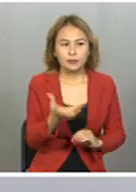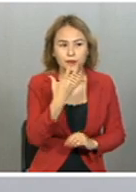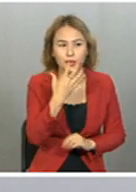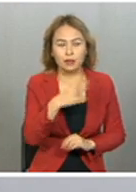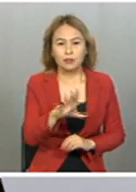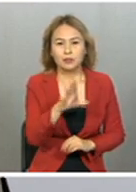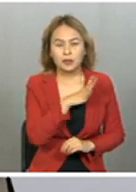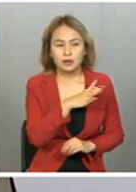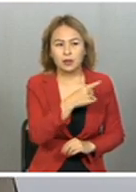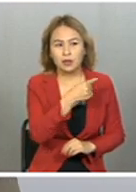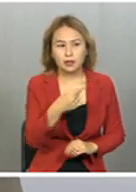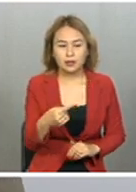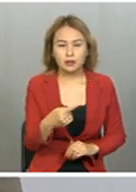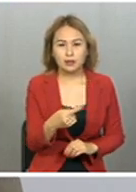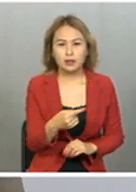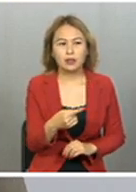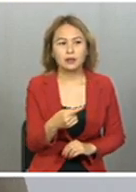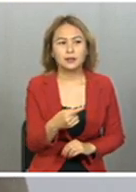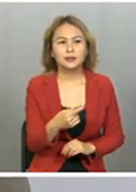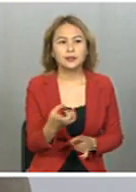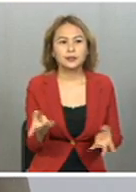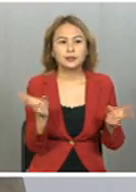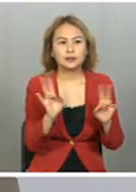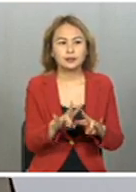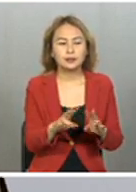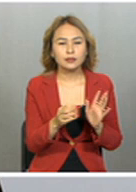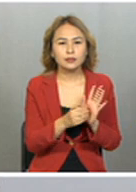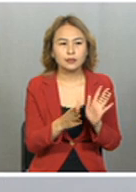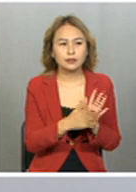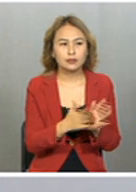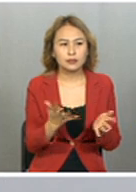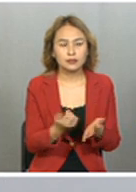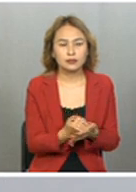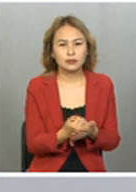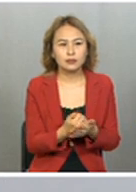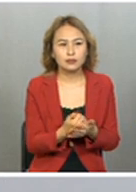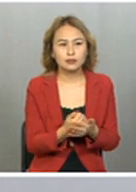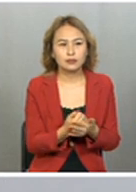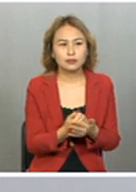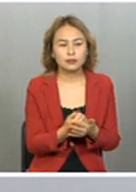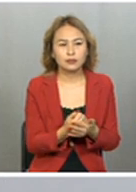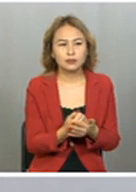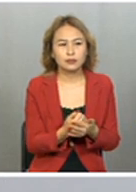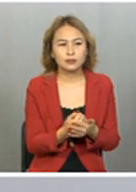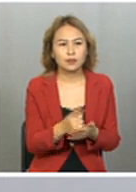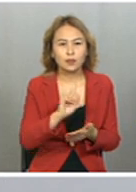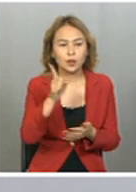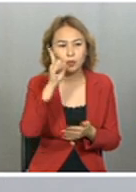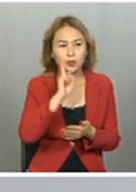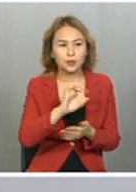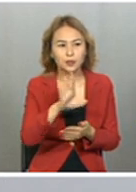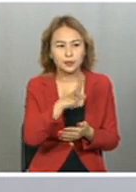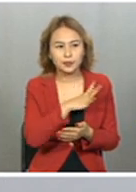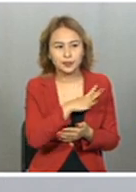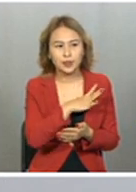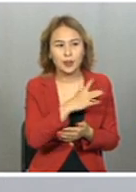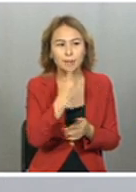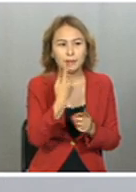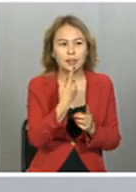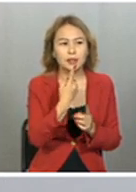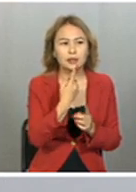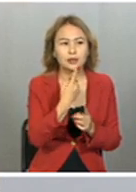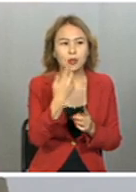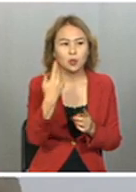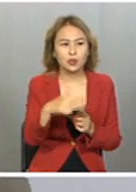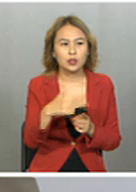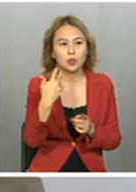қымызды алсам, менде қалған қымыздың бөлігі шығады. Жақсы. Енді балалар, ыңғайлы болу үшін бір бүтінді 30-дан